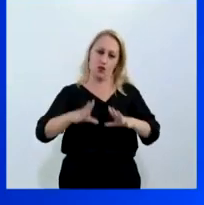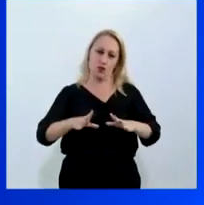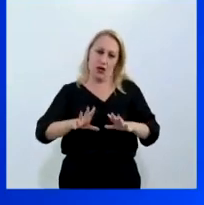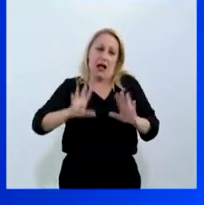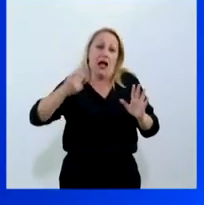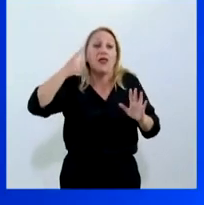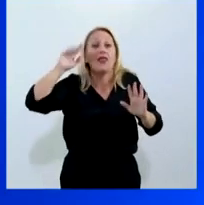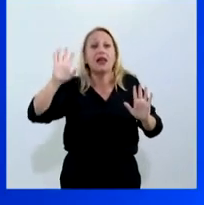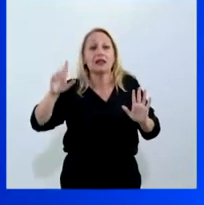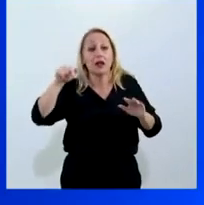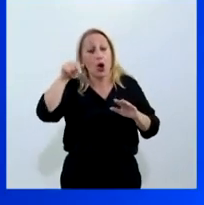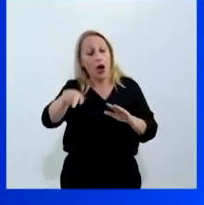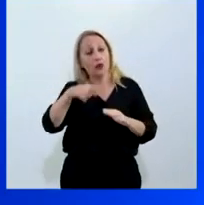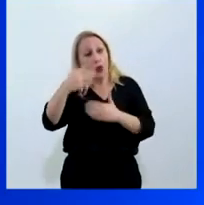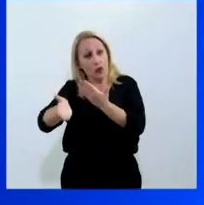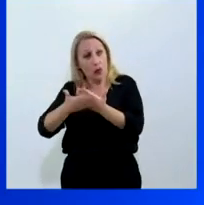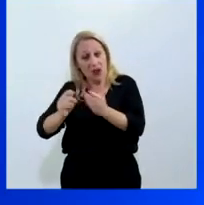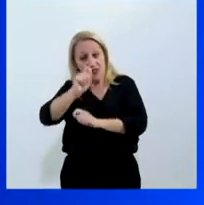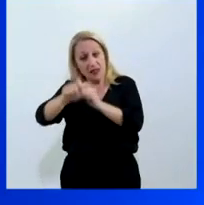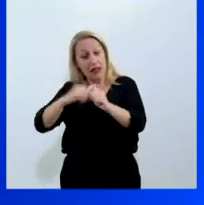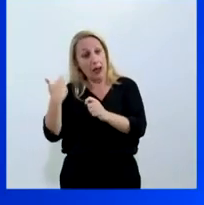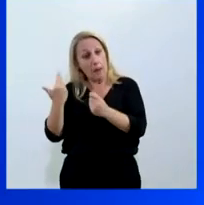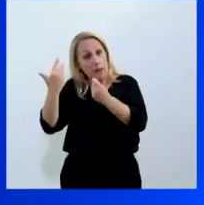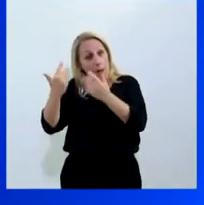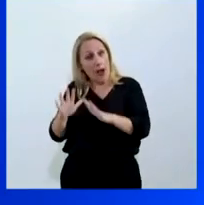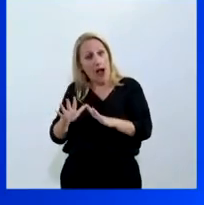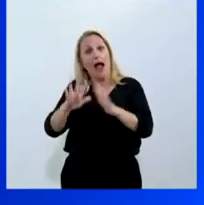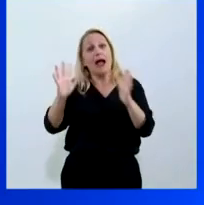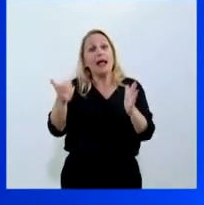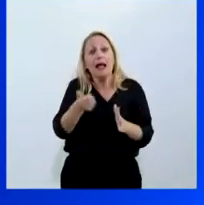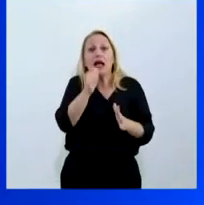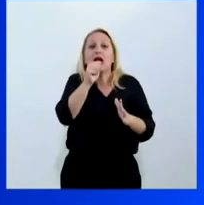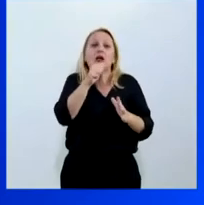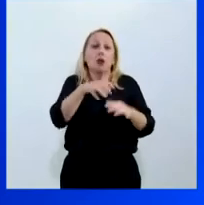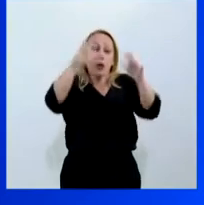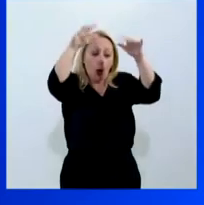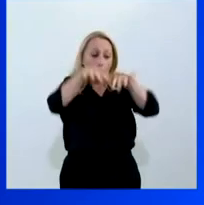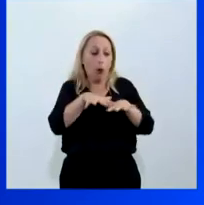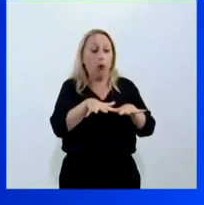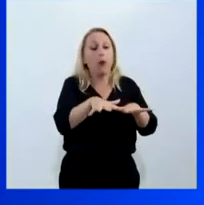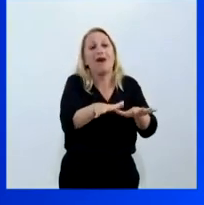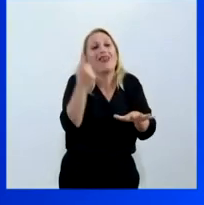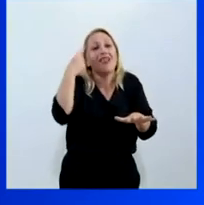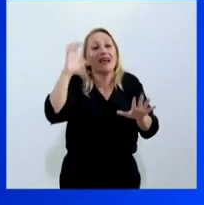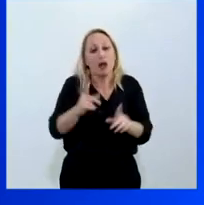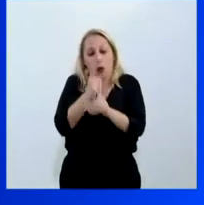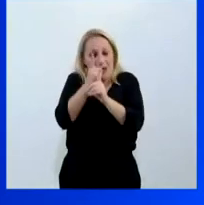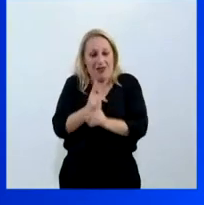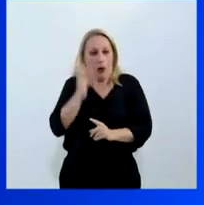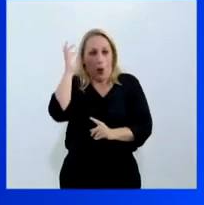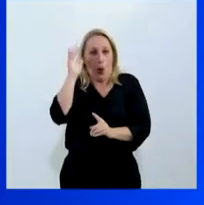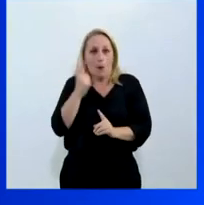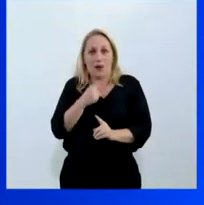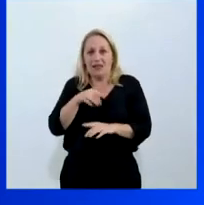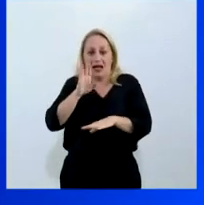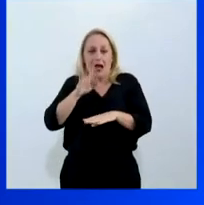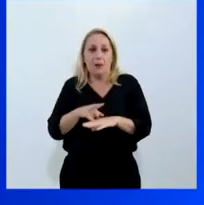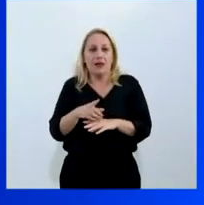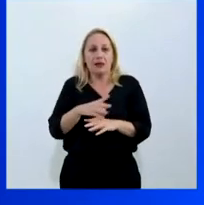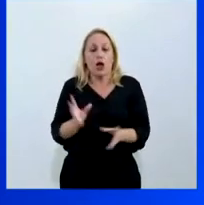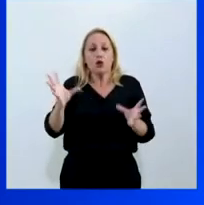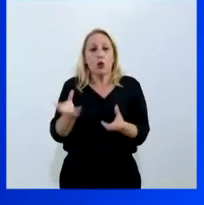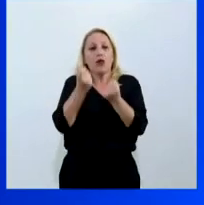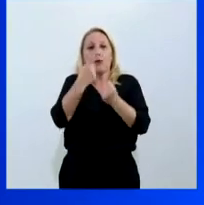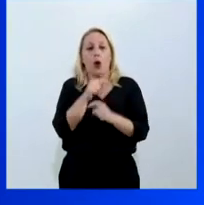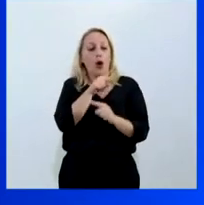αυτό οφείλονται τα έργα τα οποία έγιναν ή η ροή των νερών έτσι όπως ήρθε. Δεν είμαι ειδικός. Όμως,